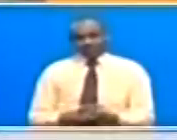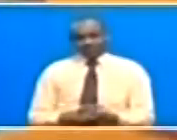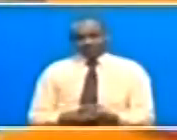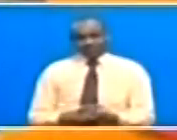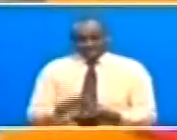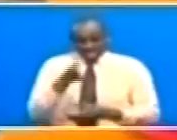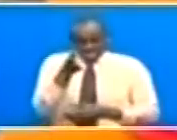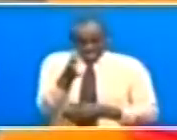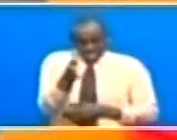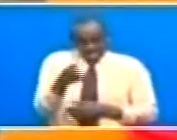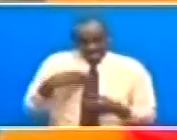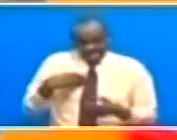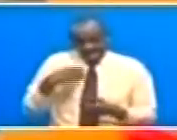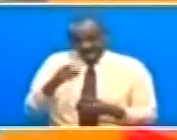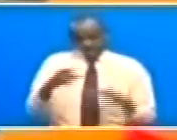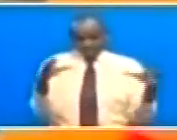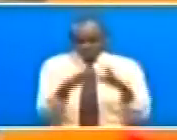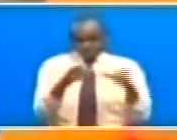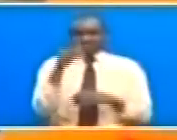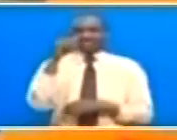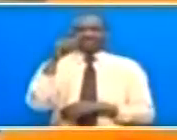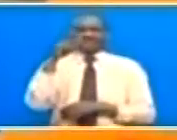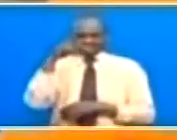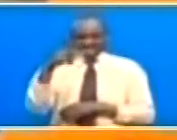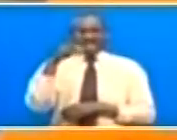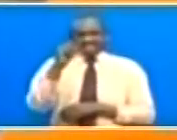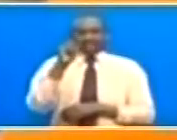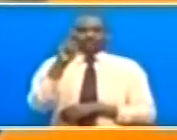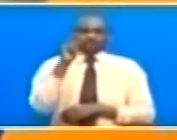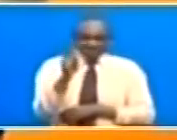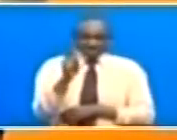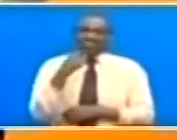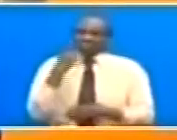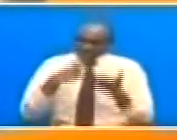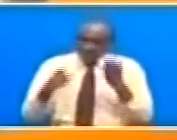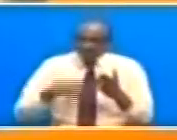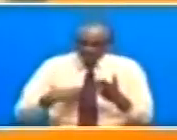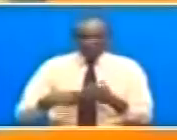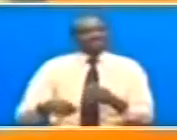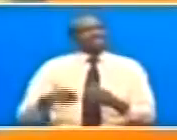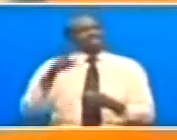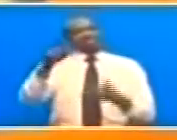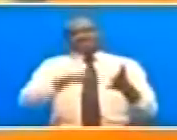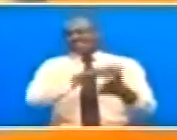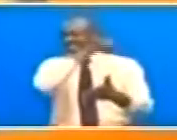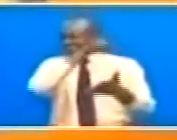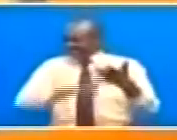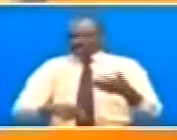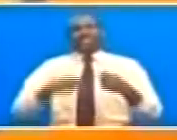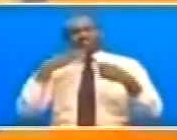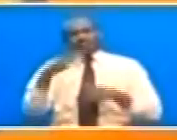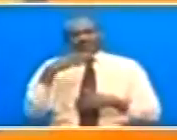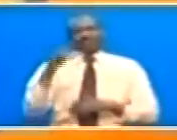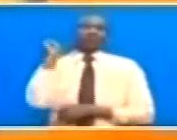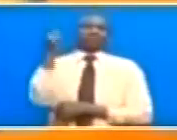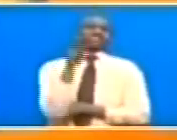Chama cha kutetea maslahi ya walimu nchini NAT kimekashifu vikali taarifa ya Rais Uhuru Kenyatta hapo jana na kuitaja kukosa